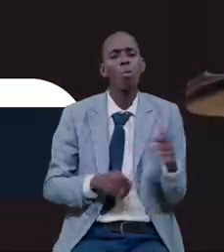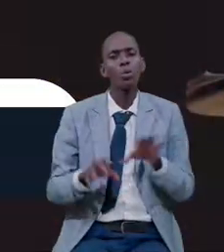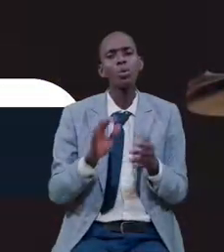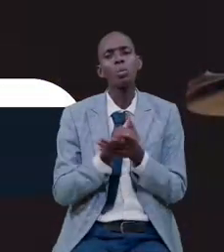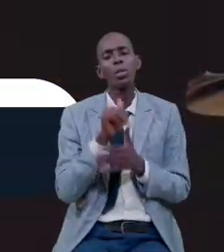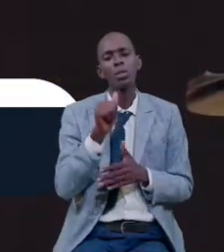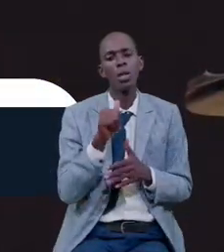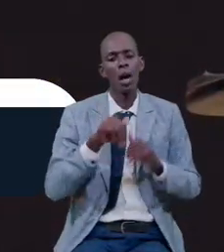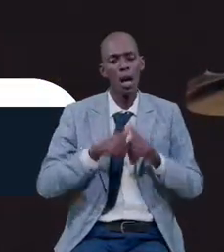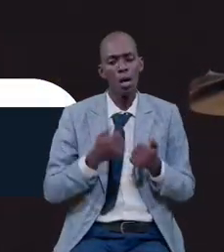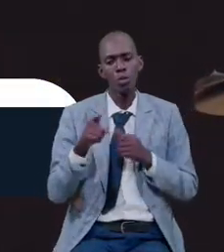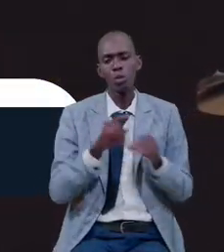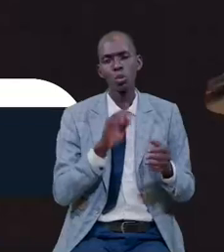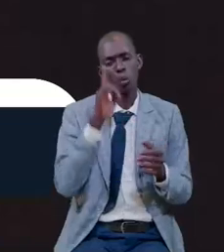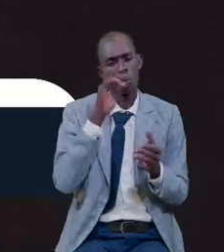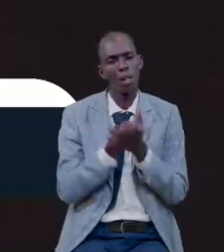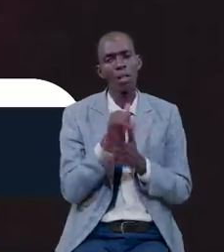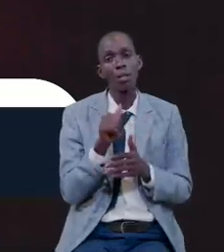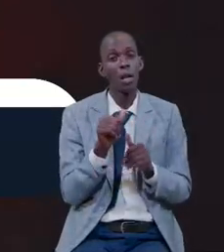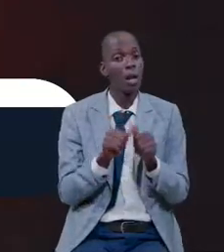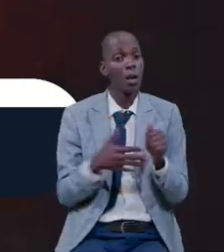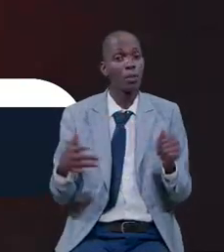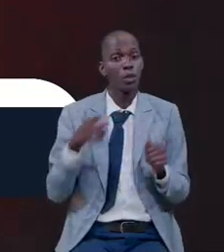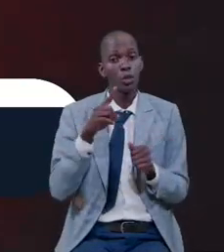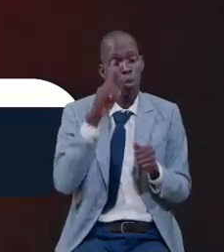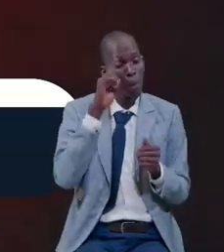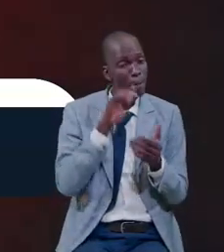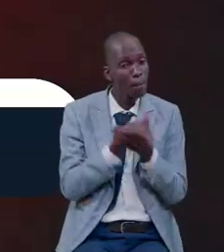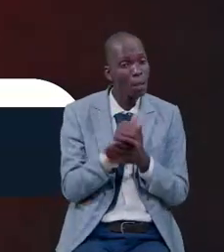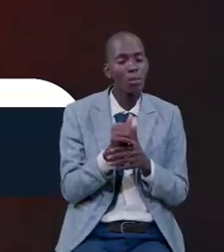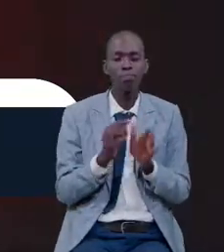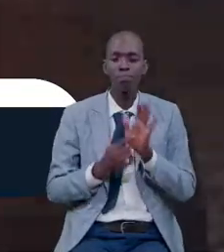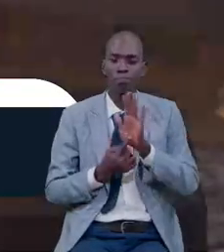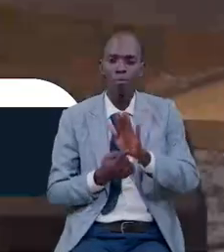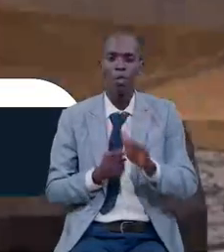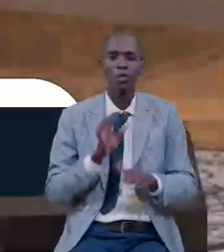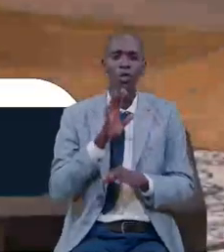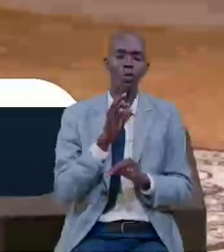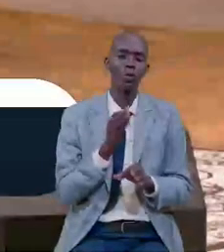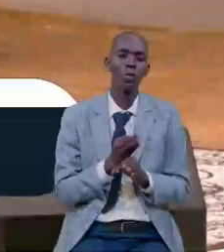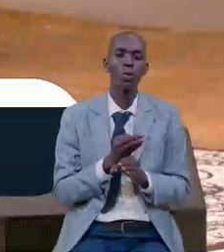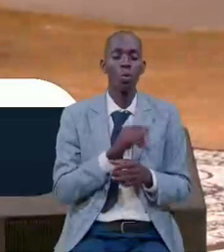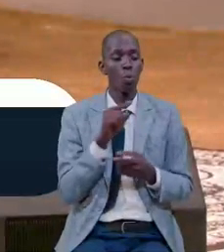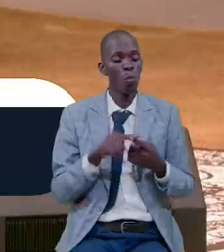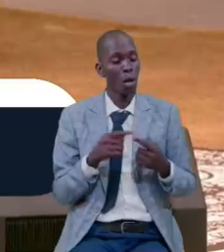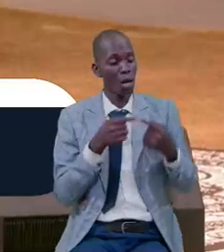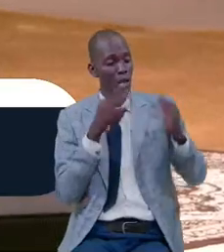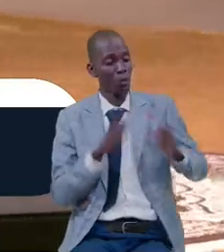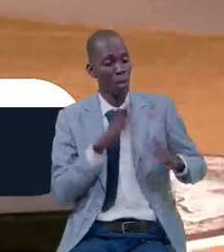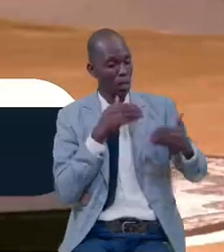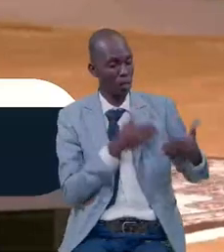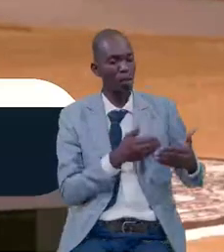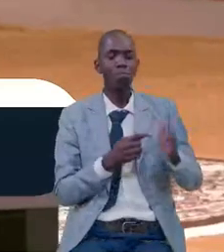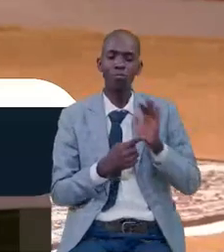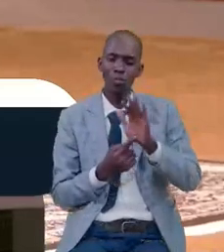croyez-vous, comment croyez-vous, tout ce que vous croyez, exprimez votre foi, les ennemis sont là, exprimez votre